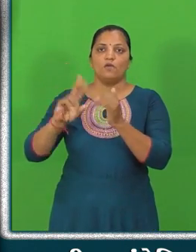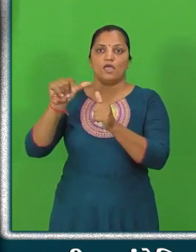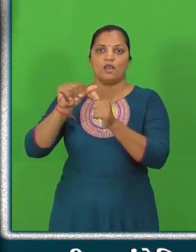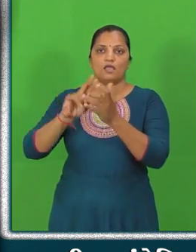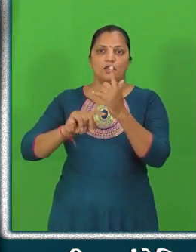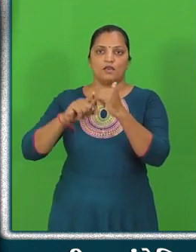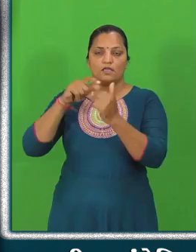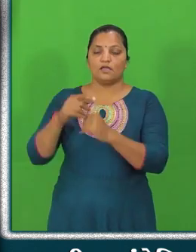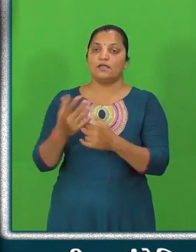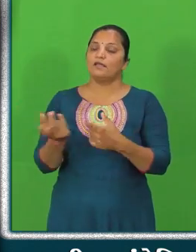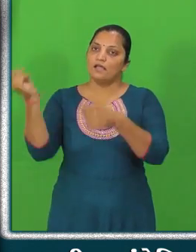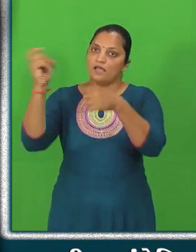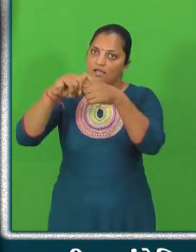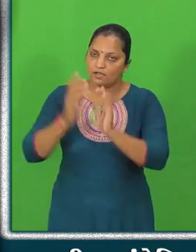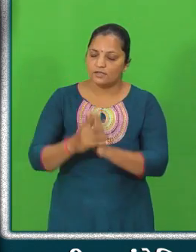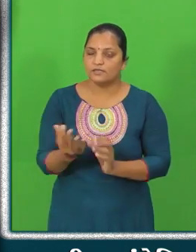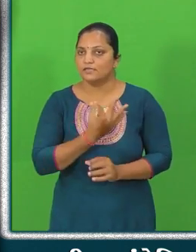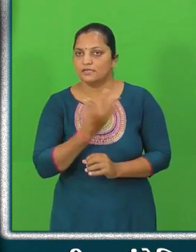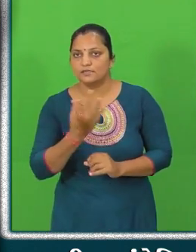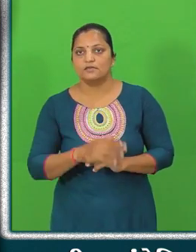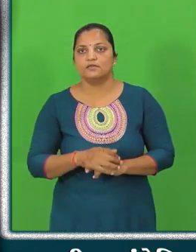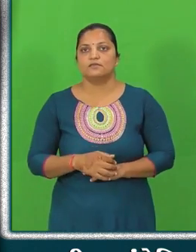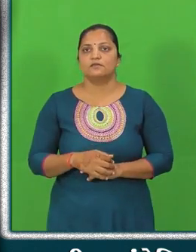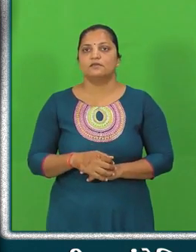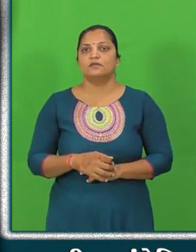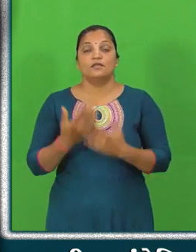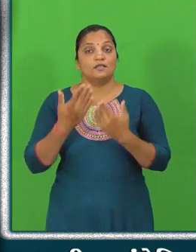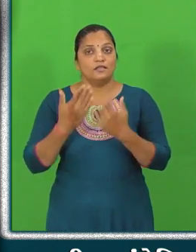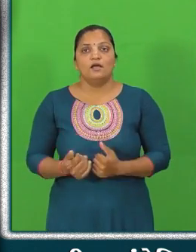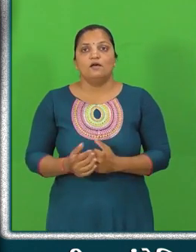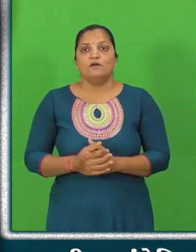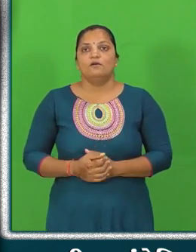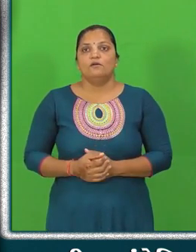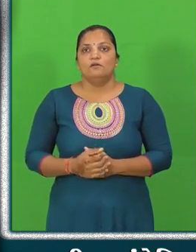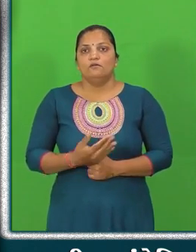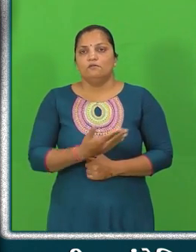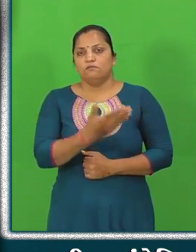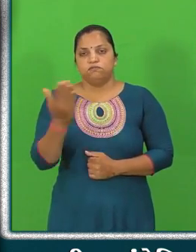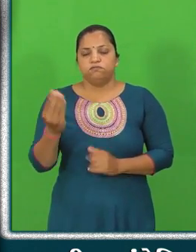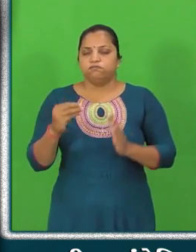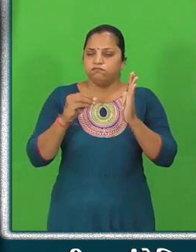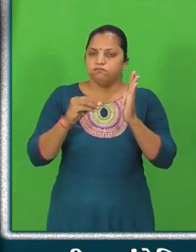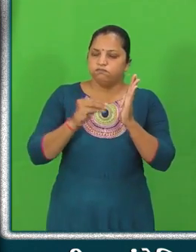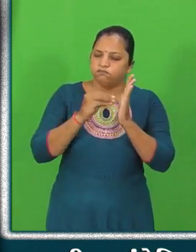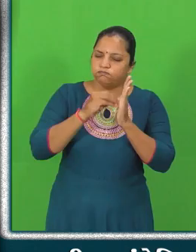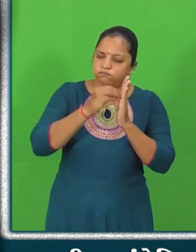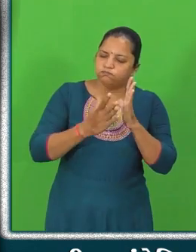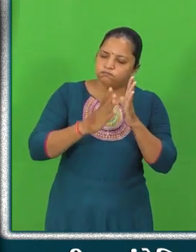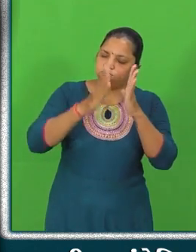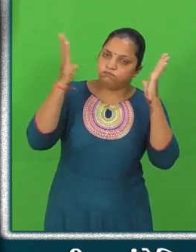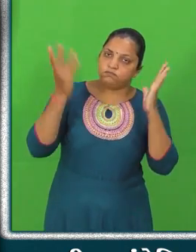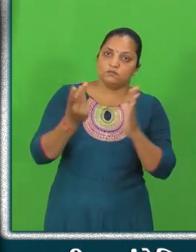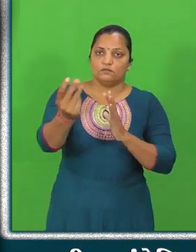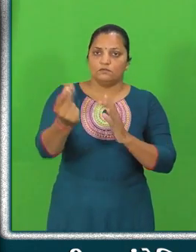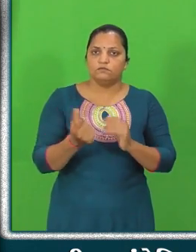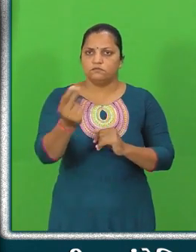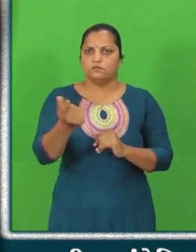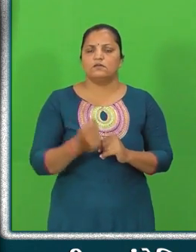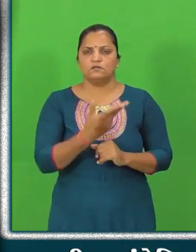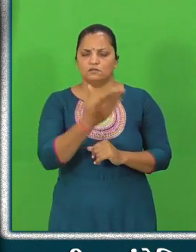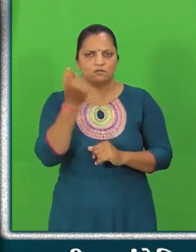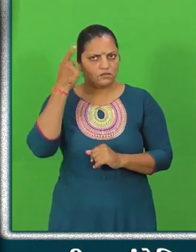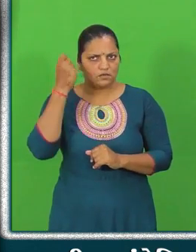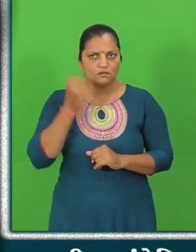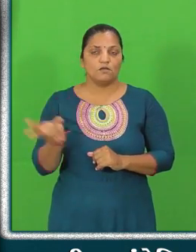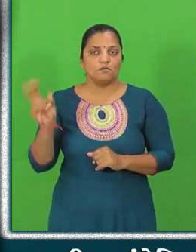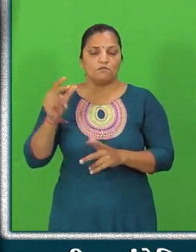અમદાવાદ હાજર છે, વેરી ગુડ. હવે બધાની નોંધ ઘણા બધાની લેવાઈ ગઈ છે, ઝડપથી અહીંયા કદાચ ન